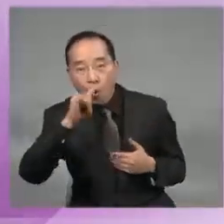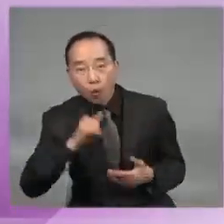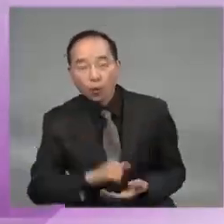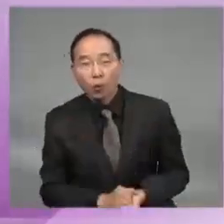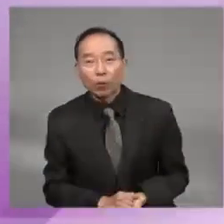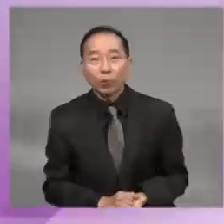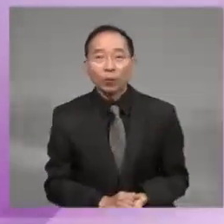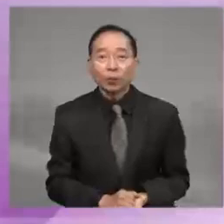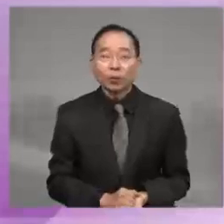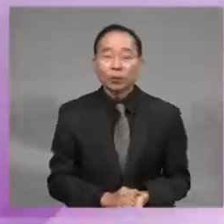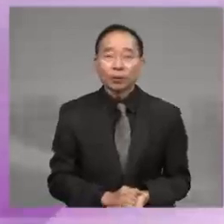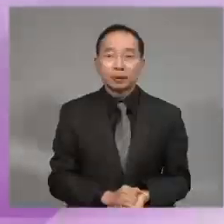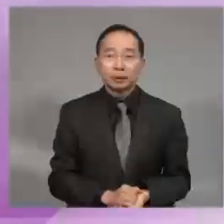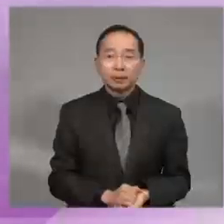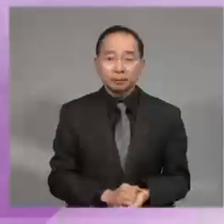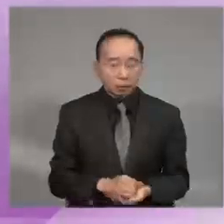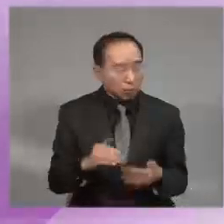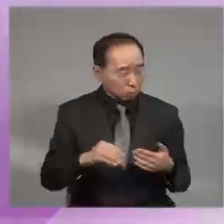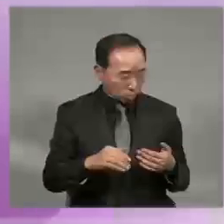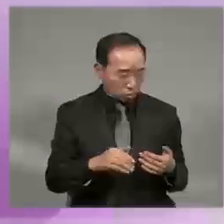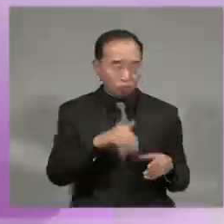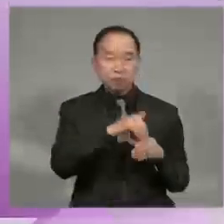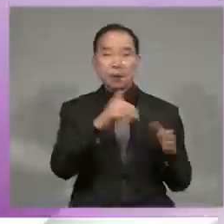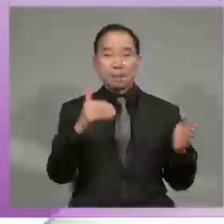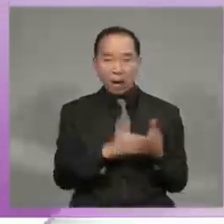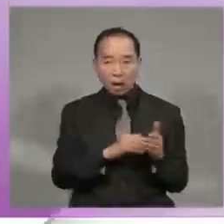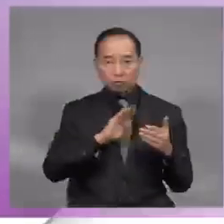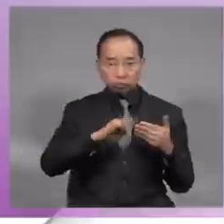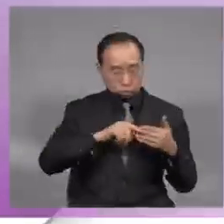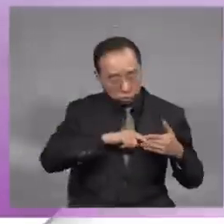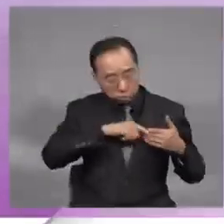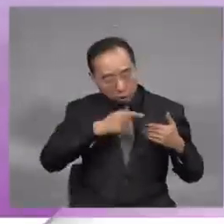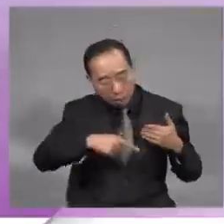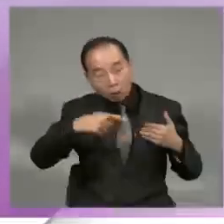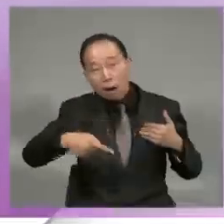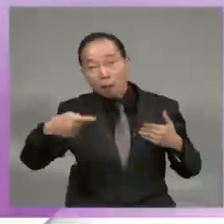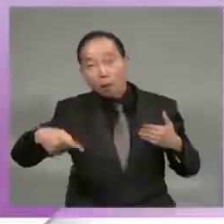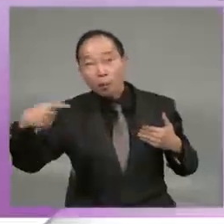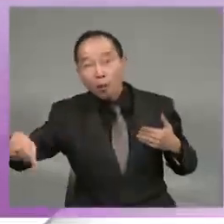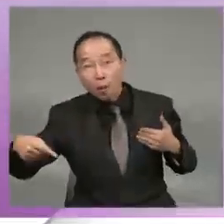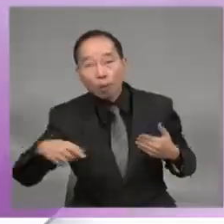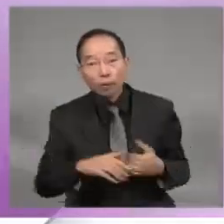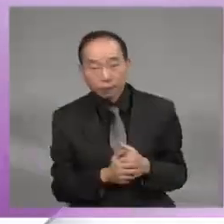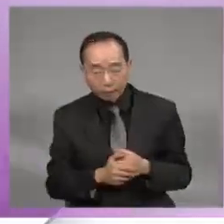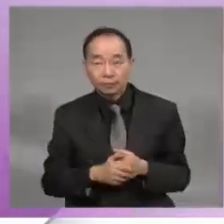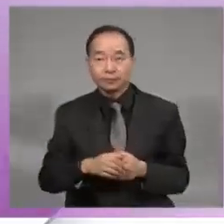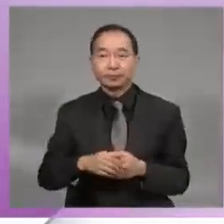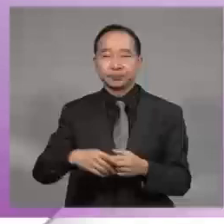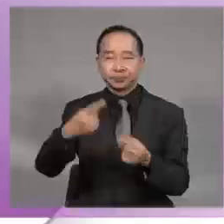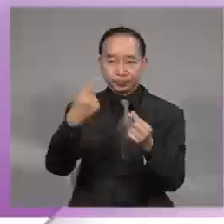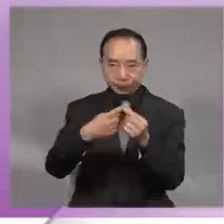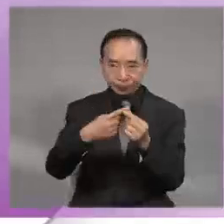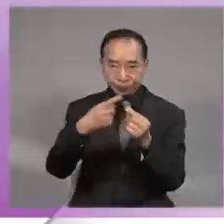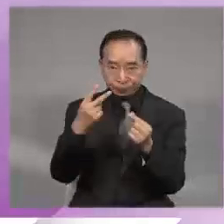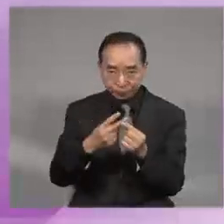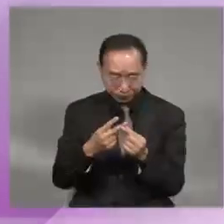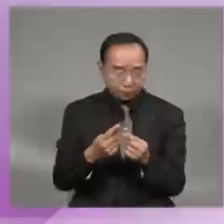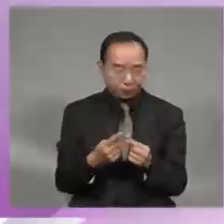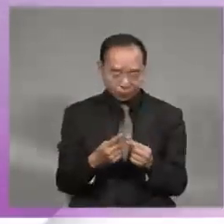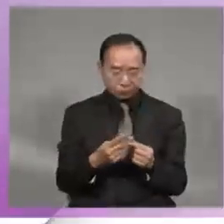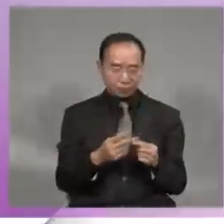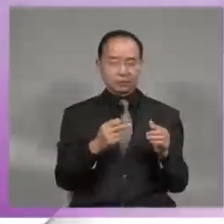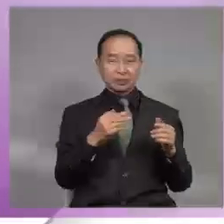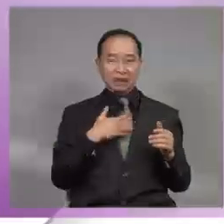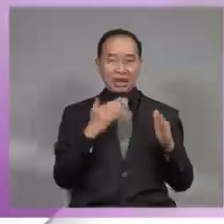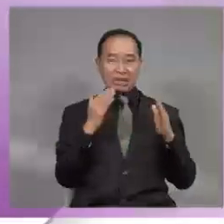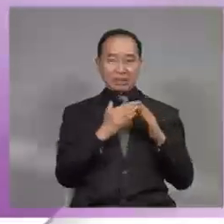같은데 저희가 차례차례 한번 좀 짚어보도록 하겠습니다. 네, 이게 관내 사전투표함을 저렇게 이제 하나하나 정리를